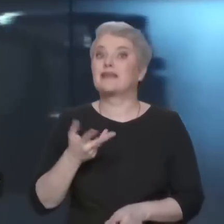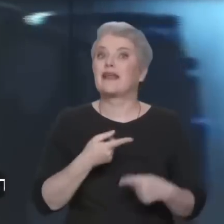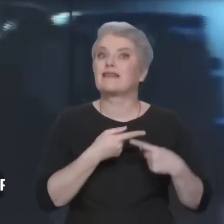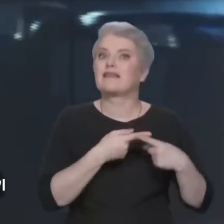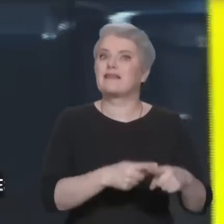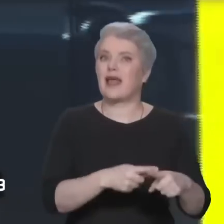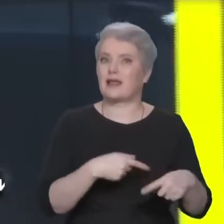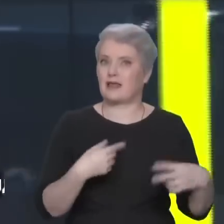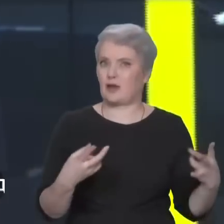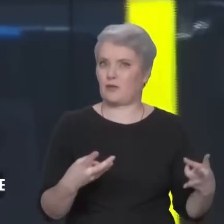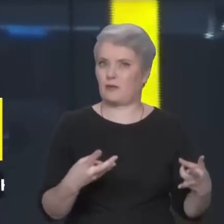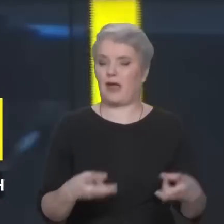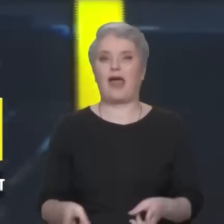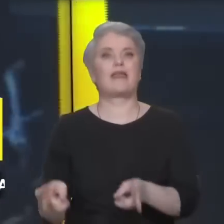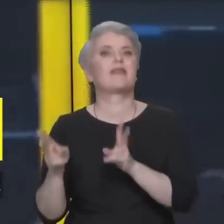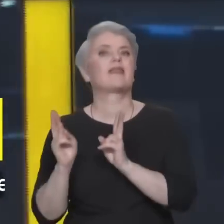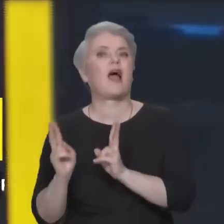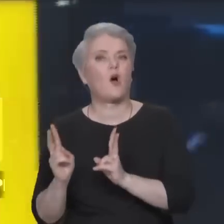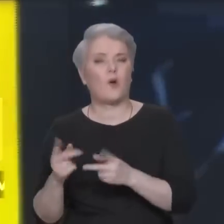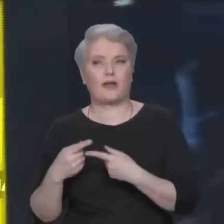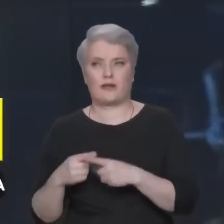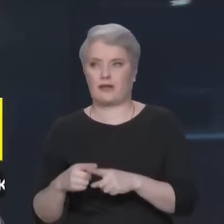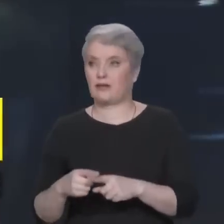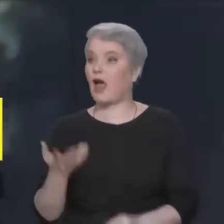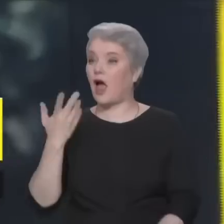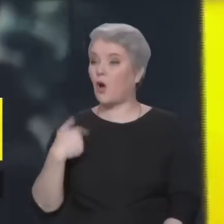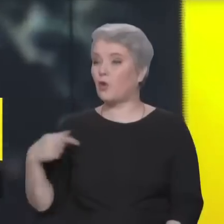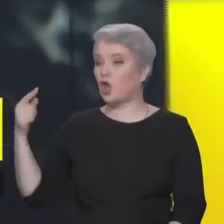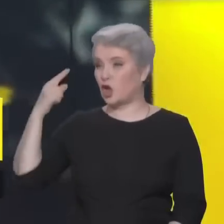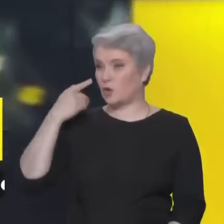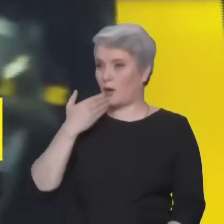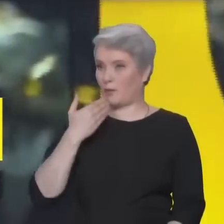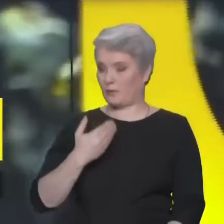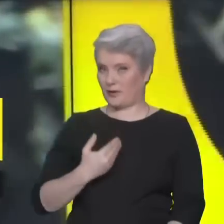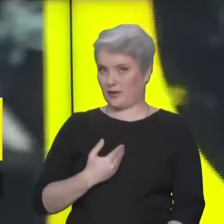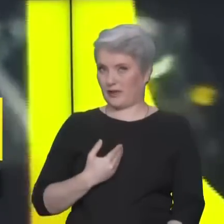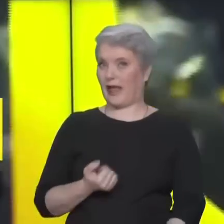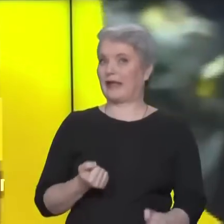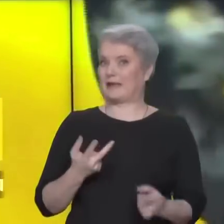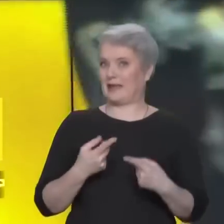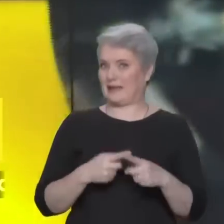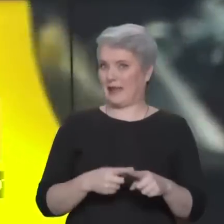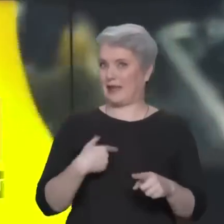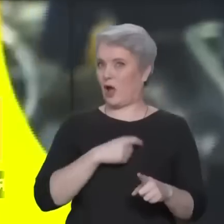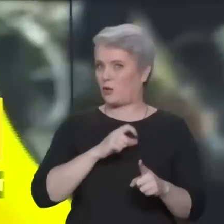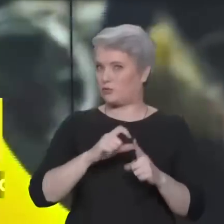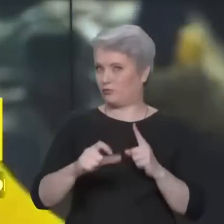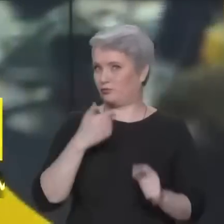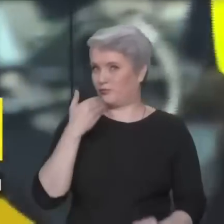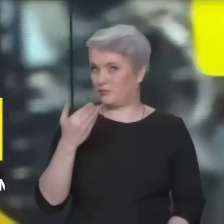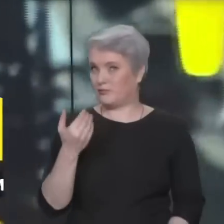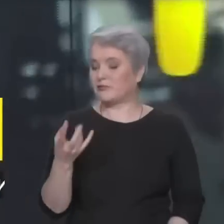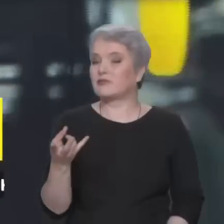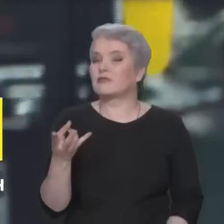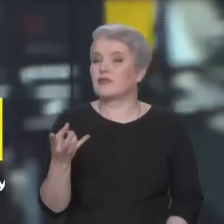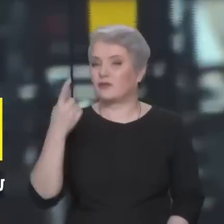чую питання, скільки нам треба техніки, то мені так і хочеться відповісти, а навіщо вам це треба знати, скільки нам треба техніки? Бо це